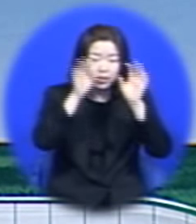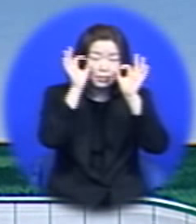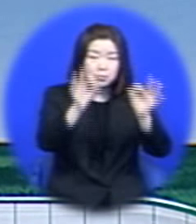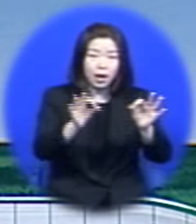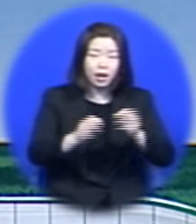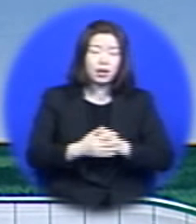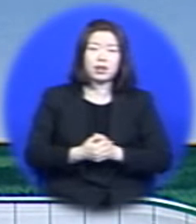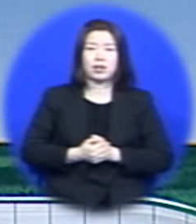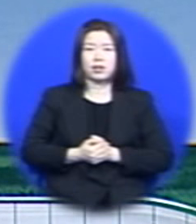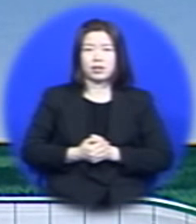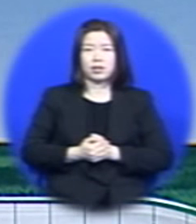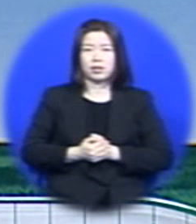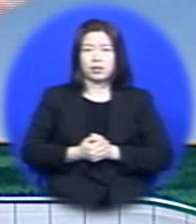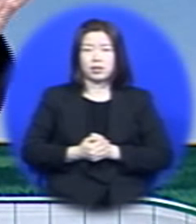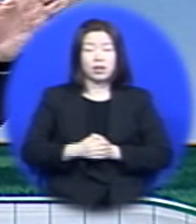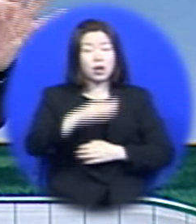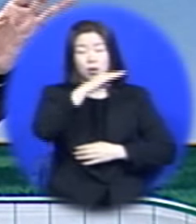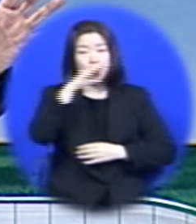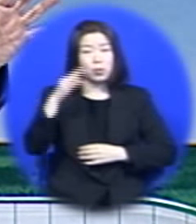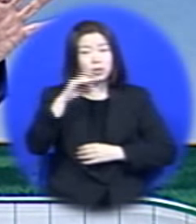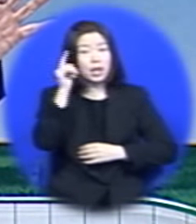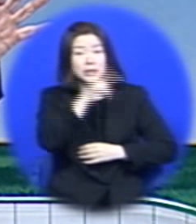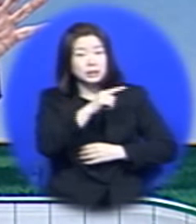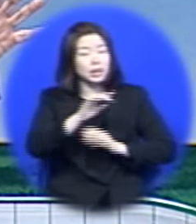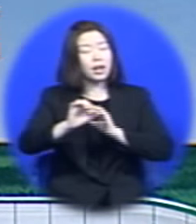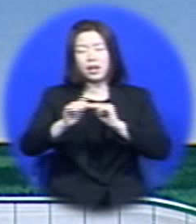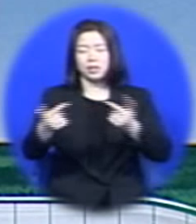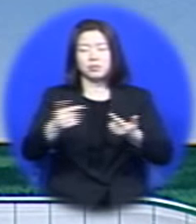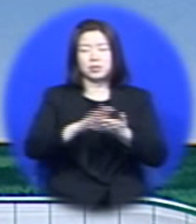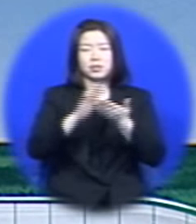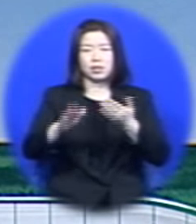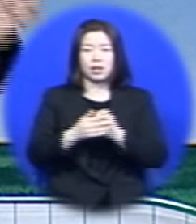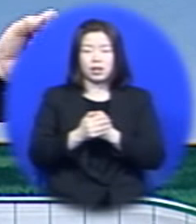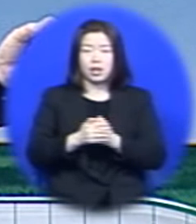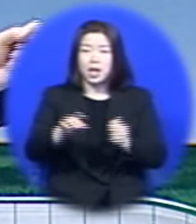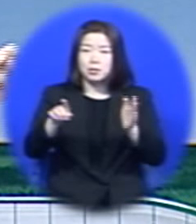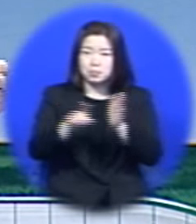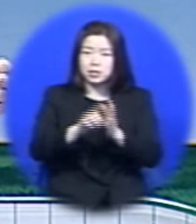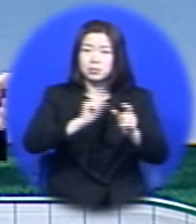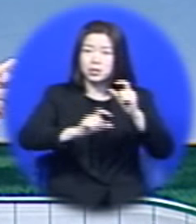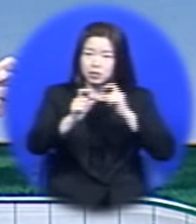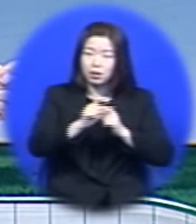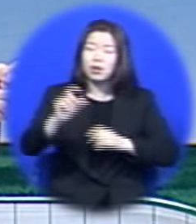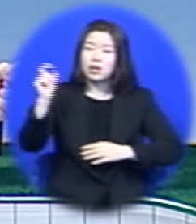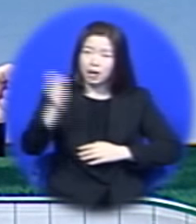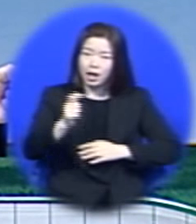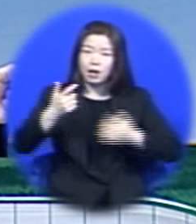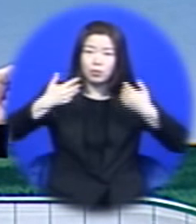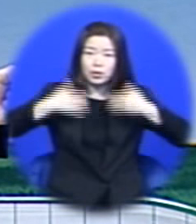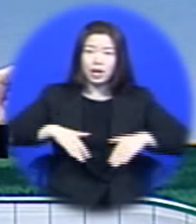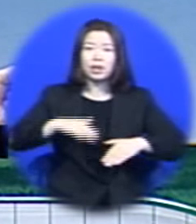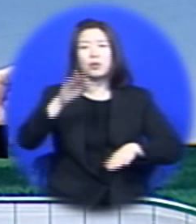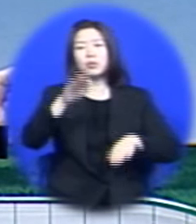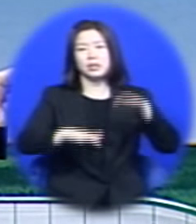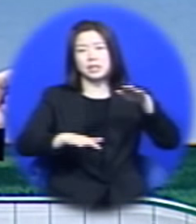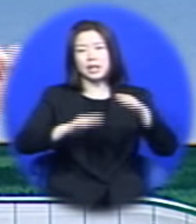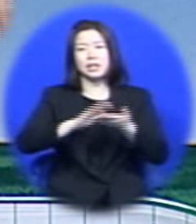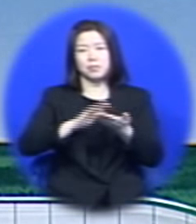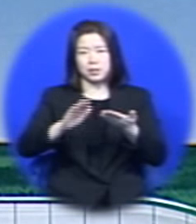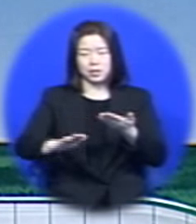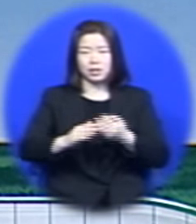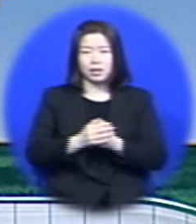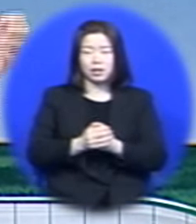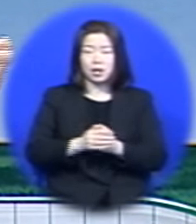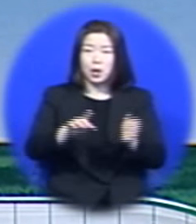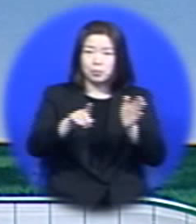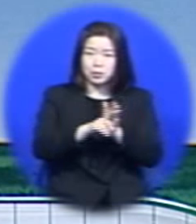오늘 말씀을 보세요. 옳다, 그러다 아닙니다. 믿음이 더 강하고 약하고의 차이를.